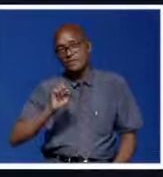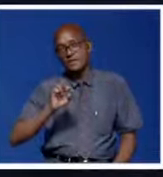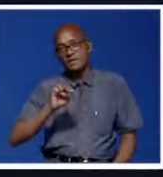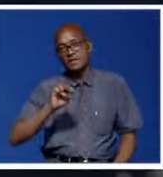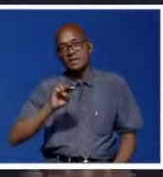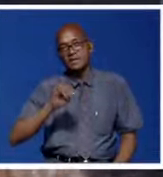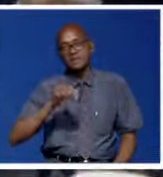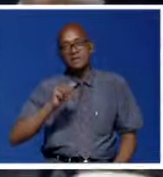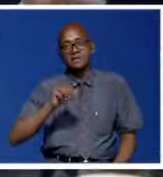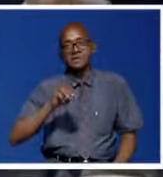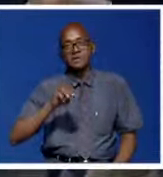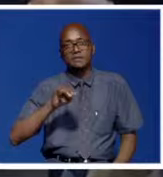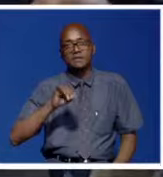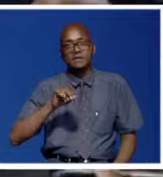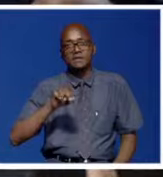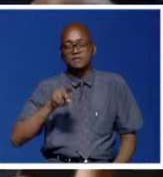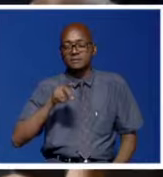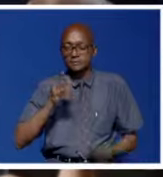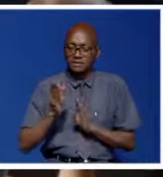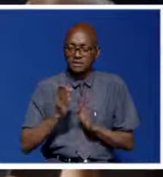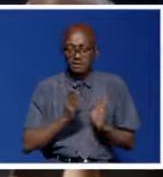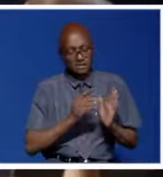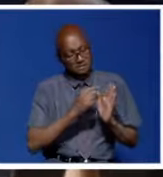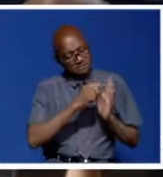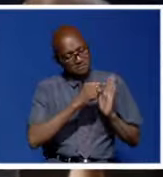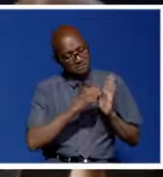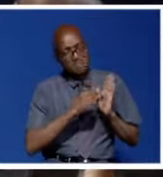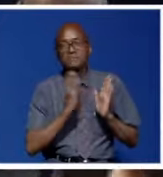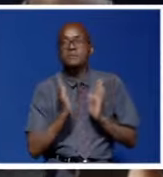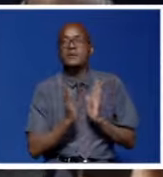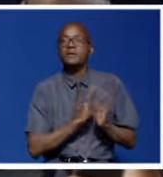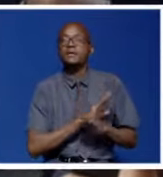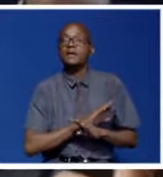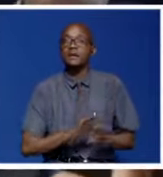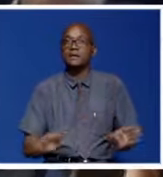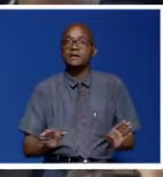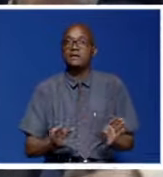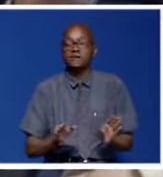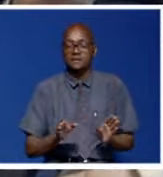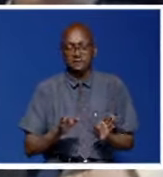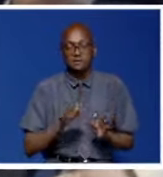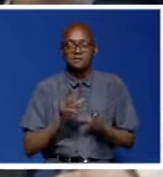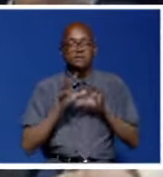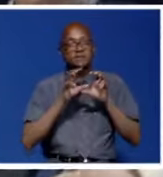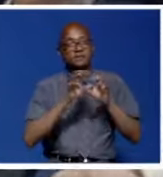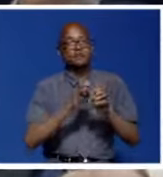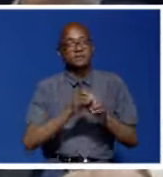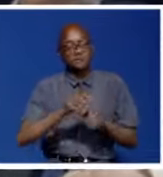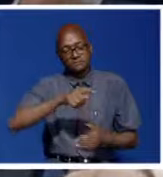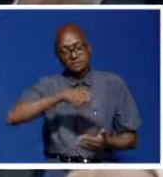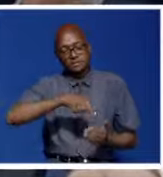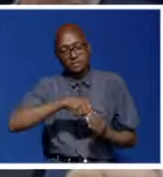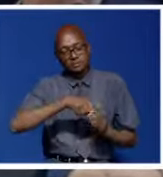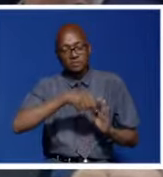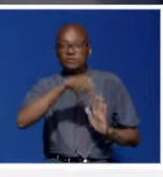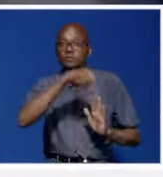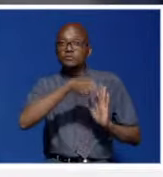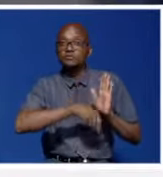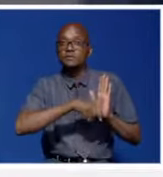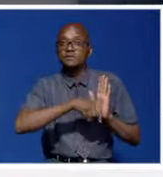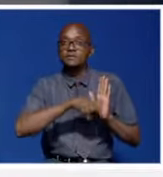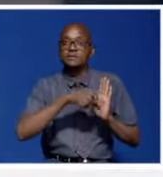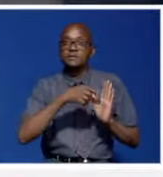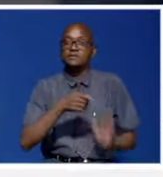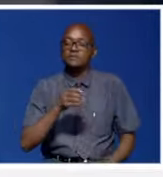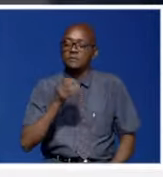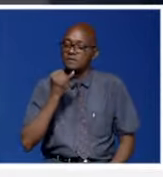tarehe imepangwa kwa ajili ya shambulio la ardhini dhidi ya Rafah, mji ulioko kwenye mpaka wa kusini wa Gaza na Misri, ambayo